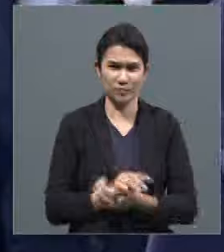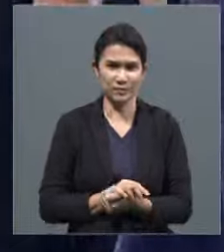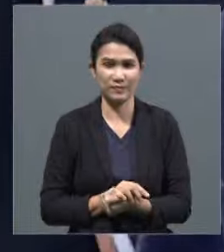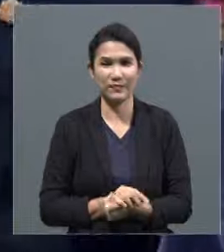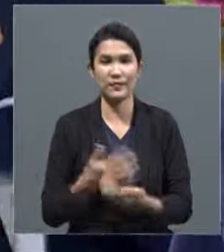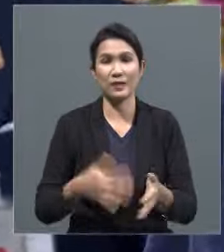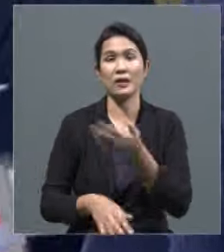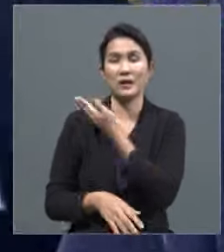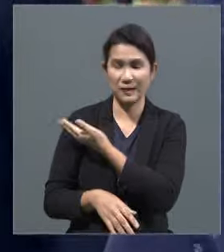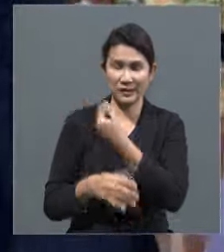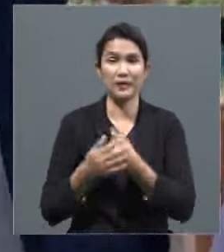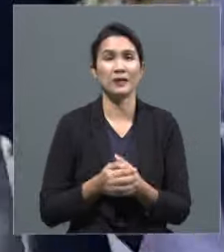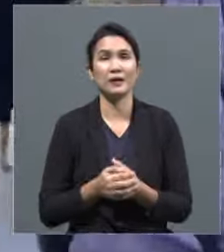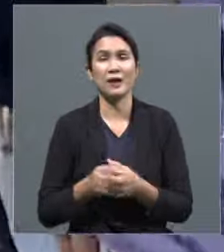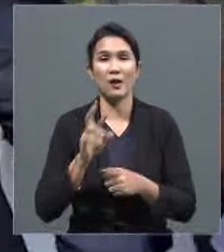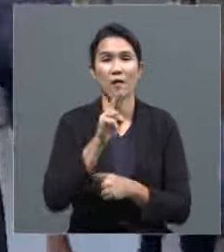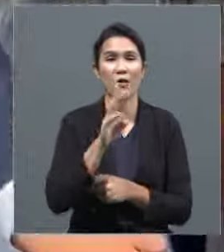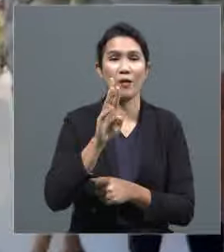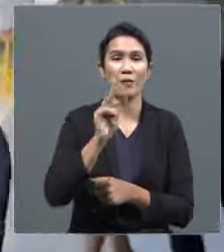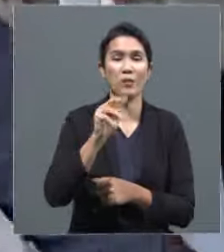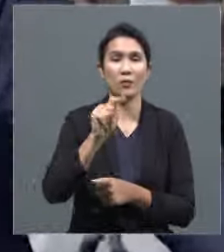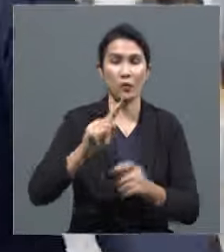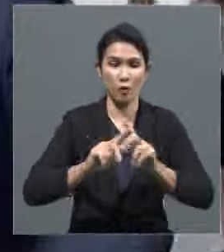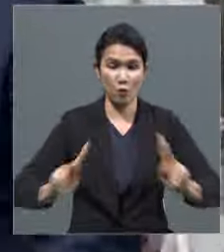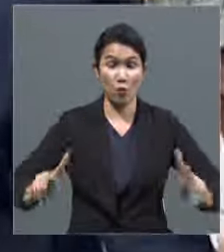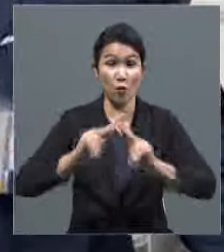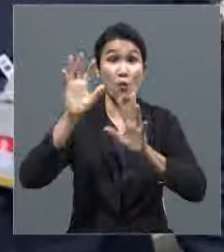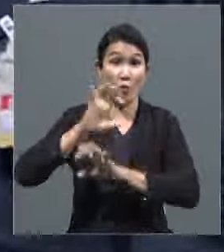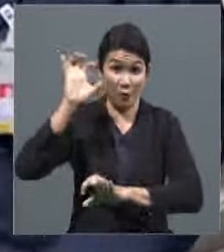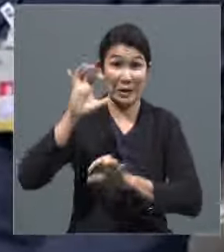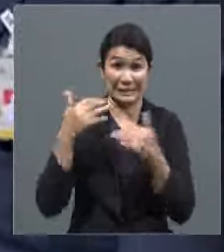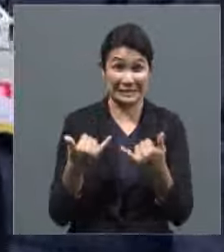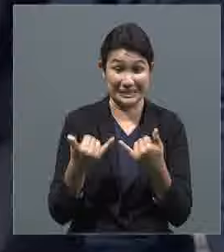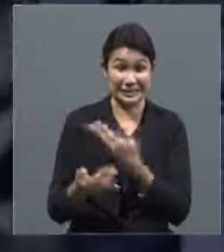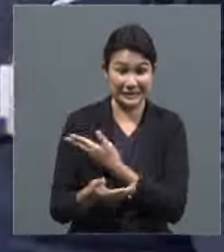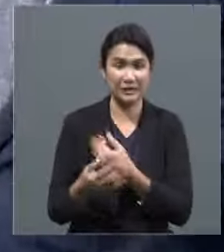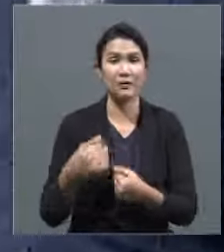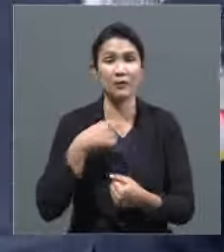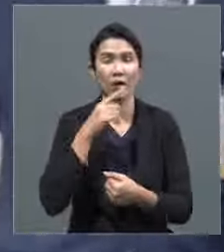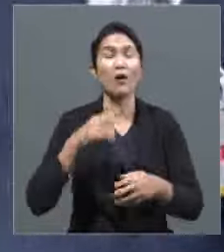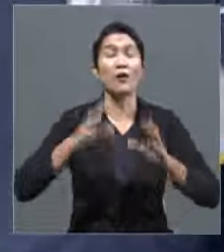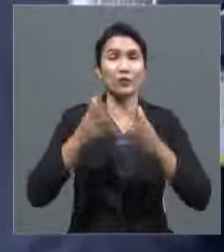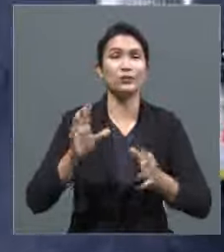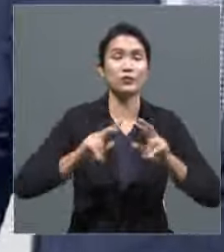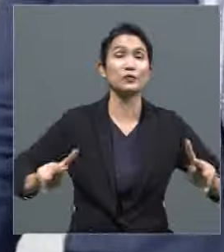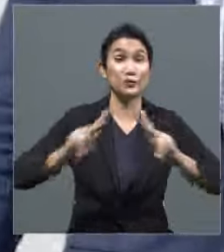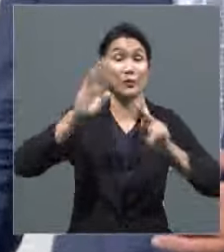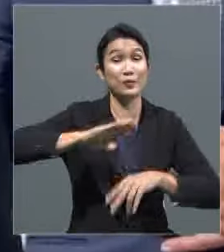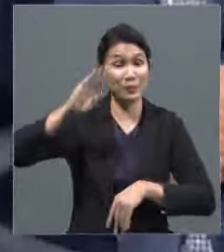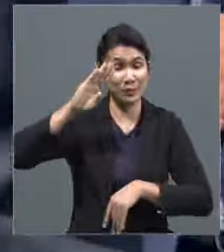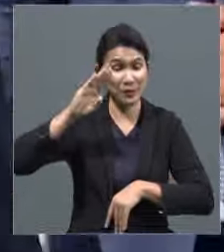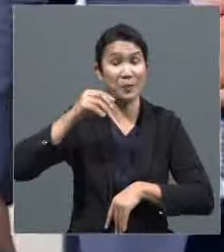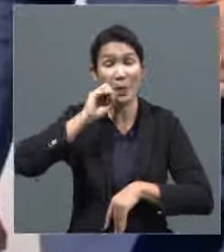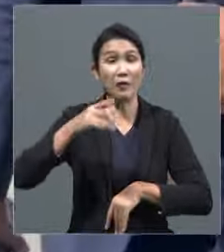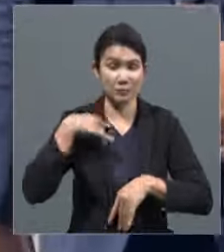ด้านนายสุทินคลังแสงค่ะรัฐมนตรีว่าการกระทรวงกลาโหมคนปัจจุบันเนี่ยแหละค่ะก็บอกนะคะวันนี้มาด้วยกันด้วยนะส่วนตัวเนี่ยไม่